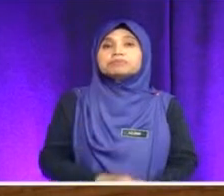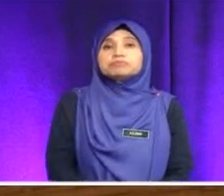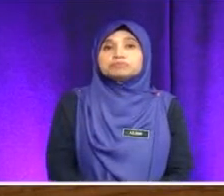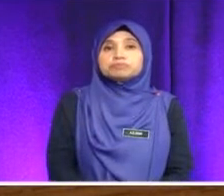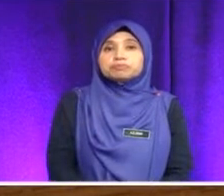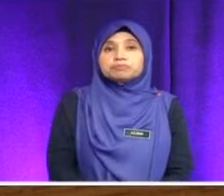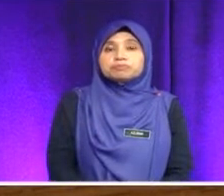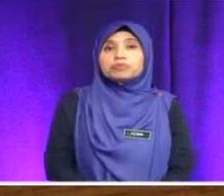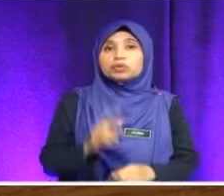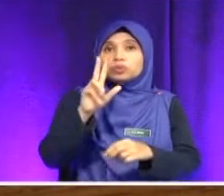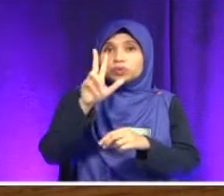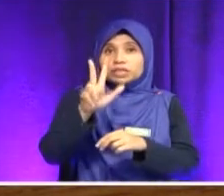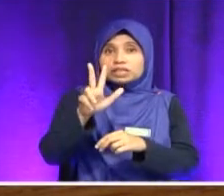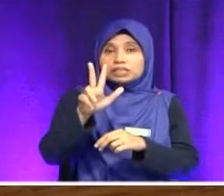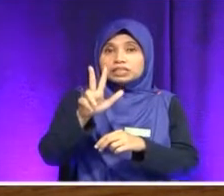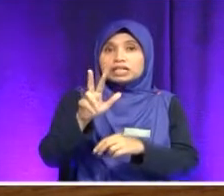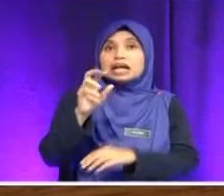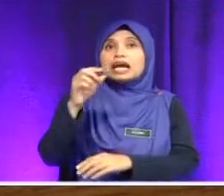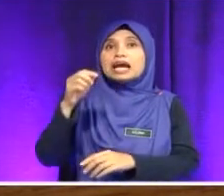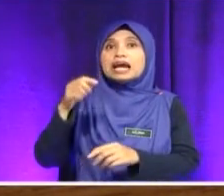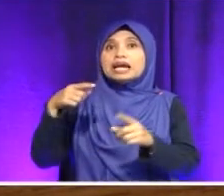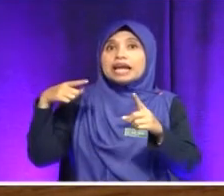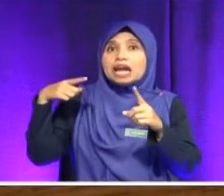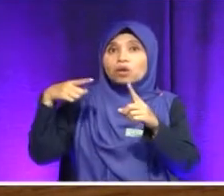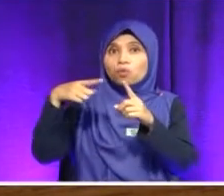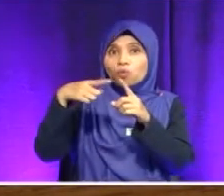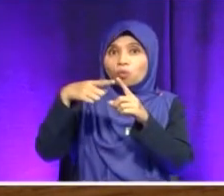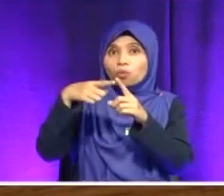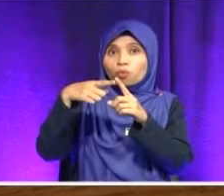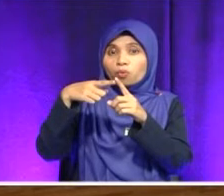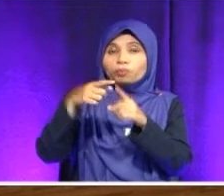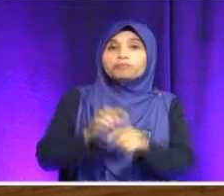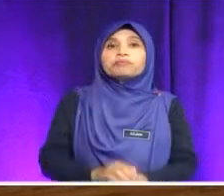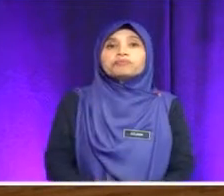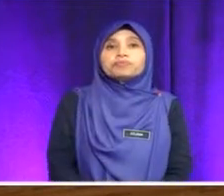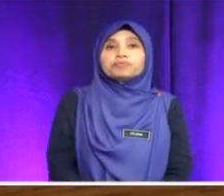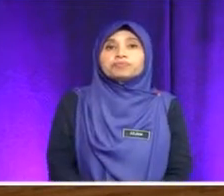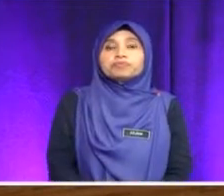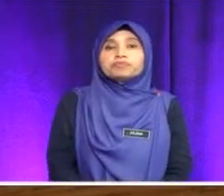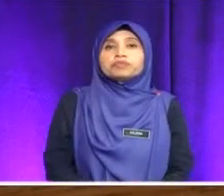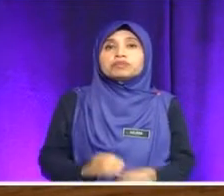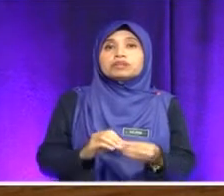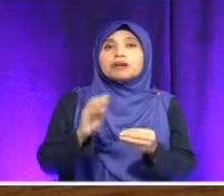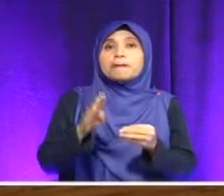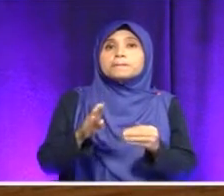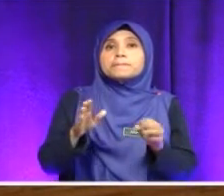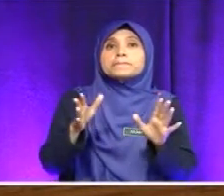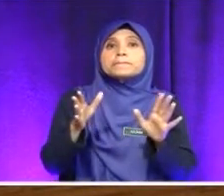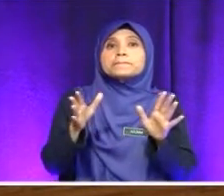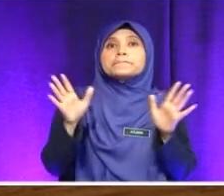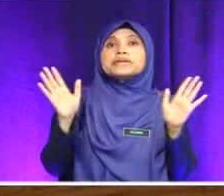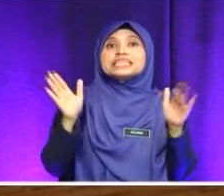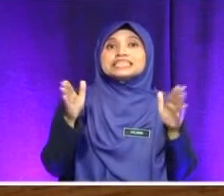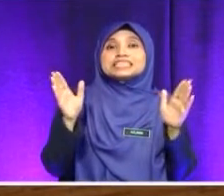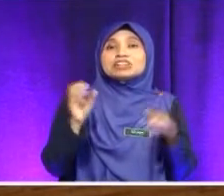yang ketiga error error ringan yang keempat kita ada bet of Paradise